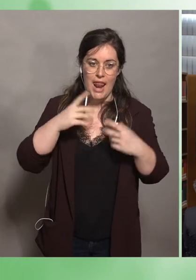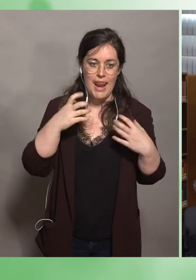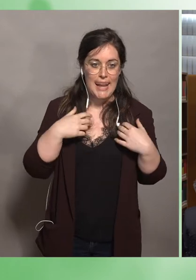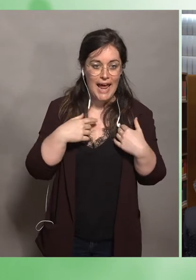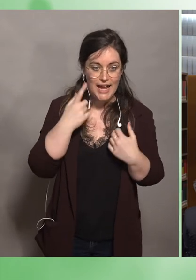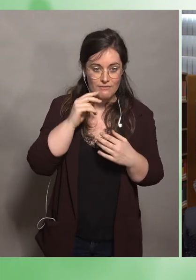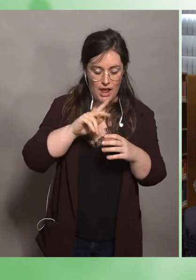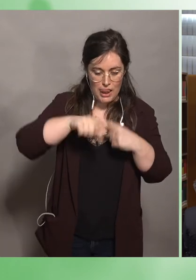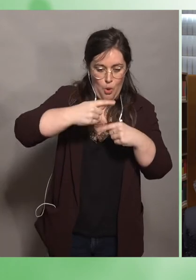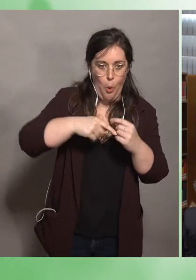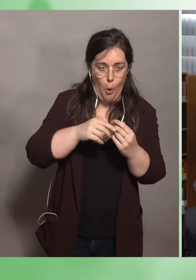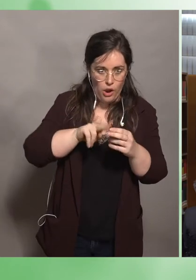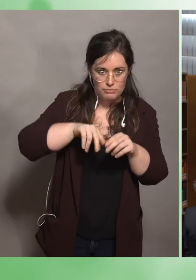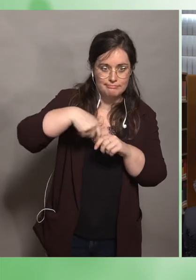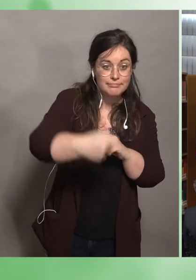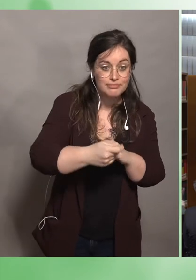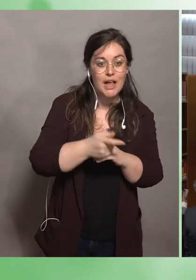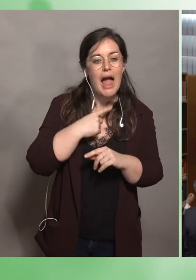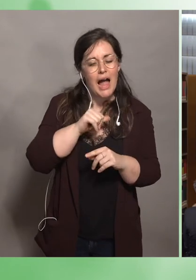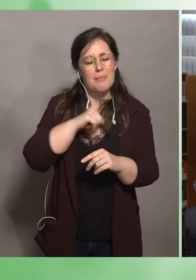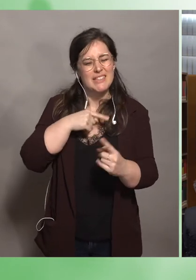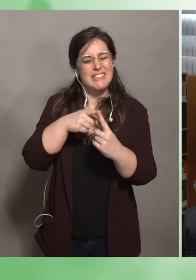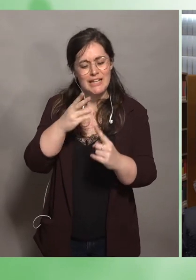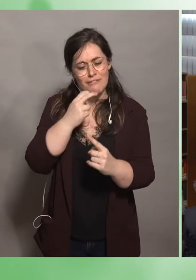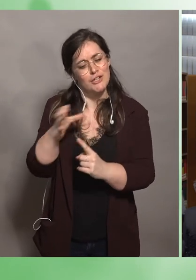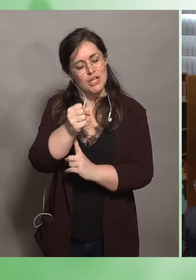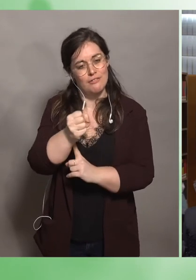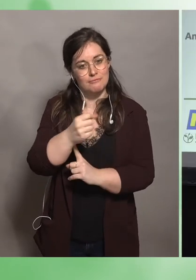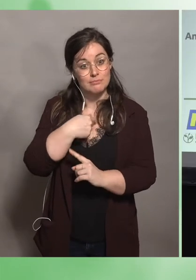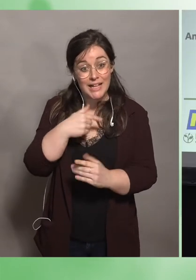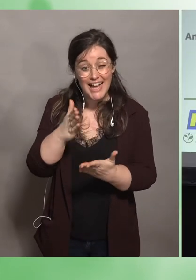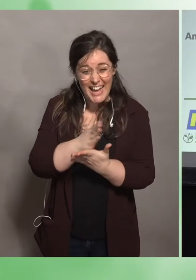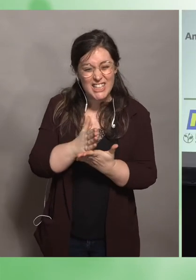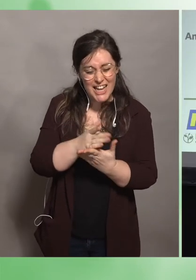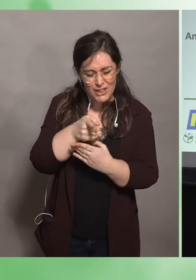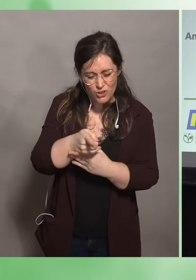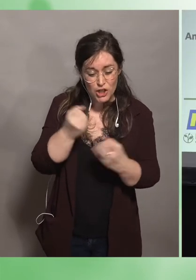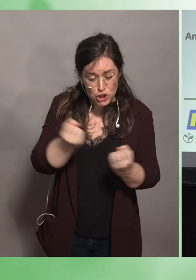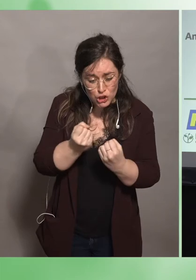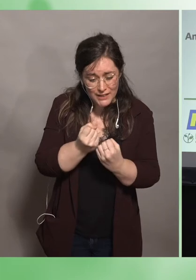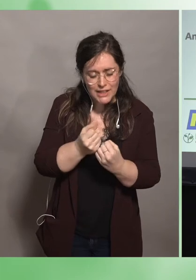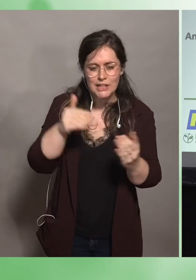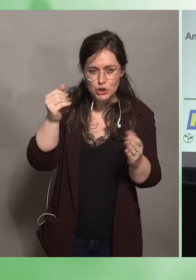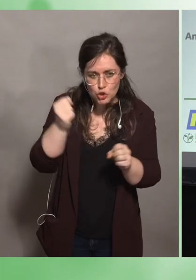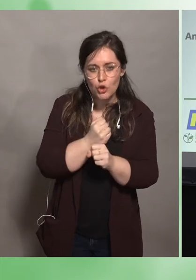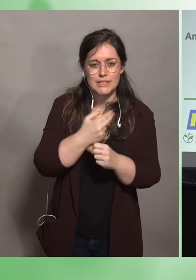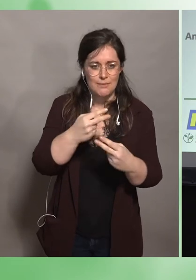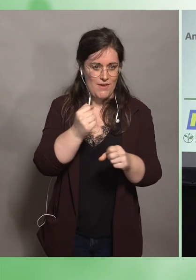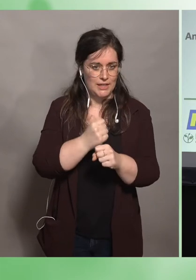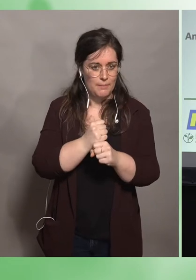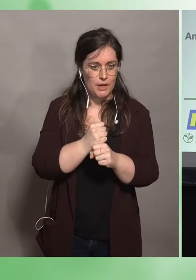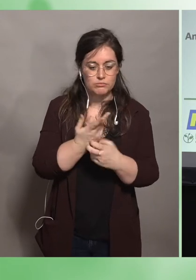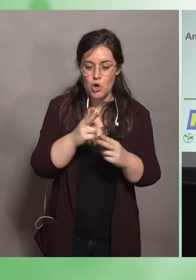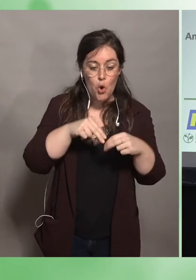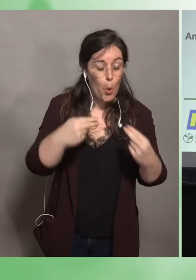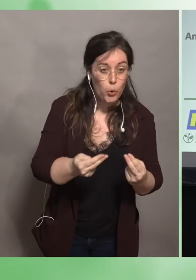Aber ich wollte mein Ziel erreichen. Aber wissen Sie was? Diese Entscheidung weiterzumachen, wenn es schwierig ist, wenn der Unfall kommt, wenn die Tragödie kommt,